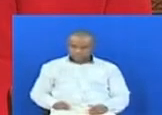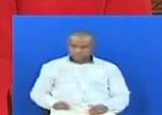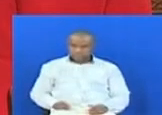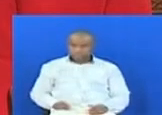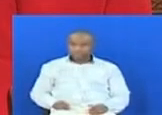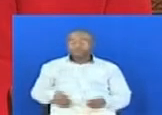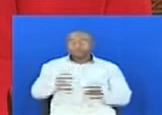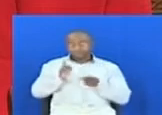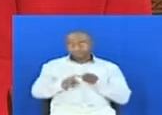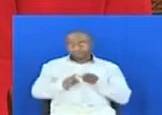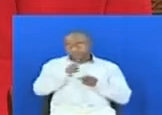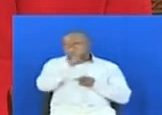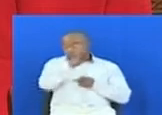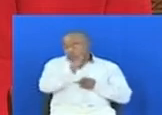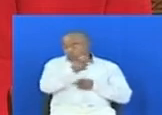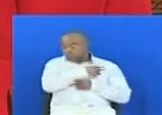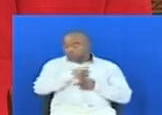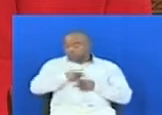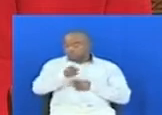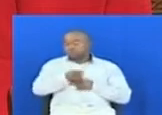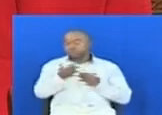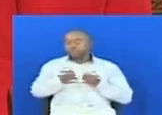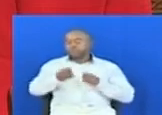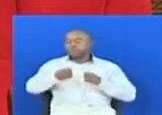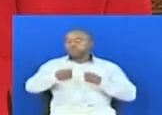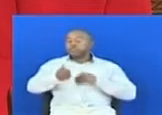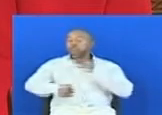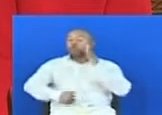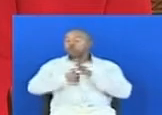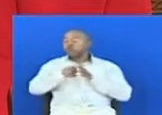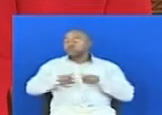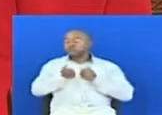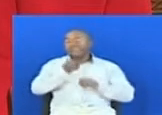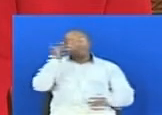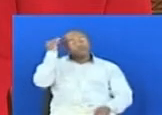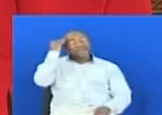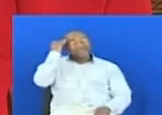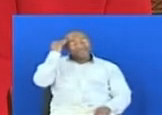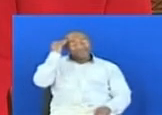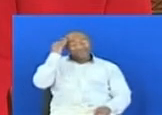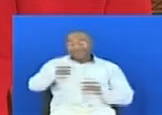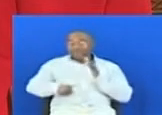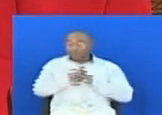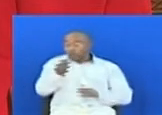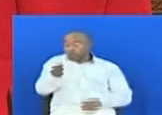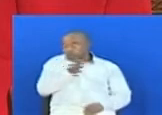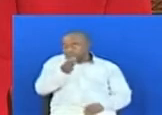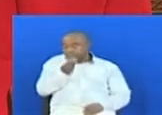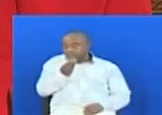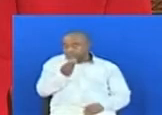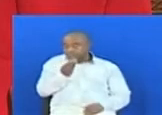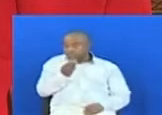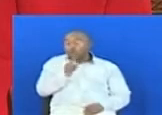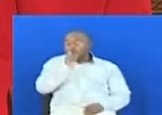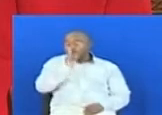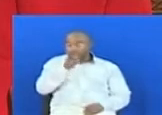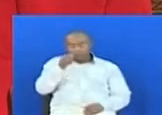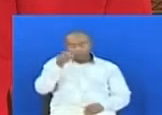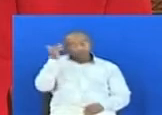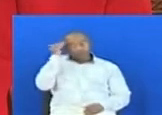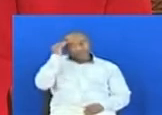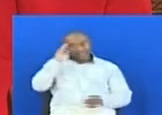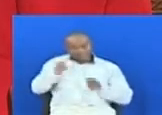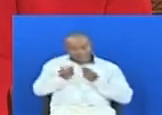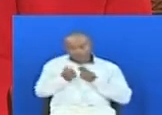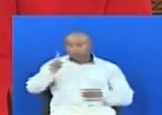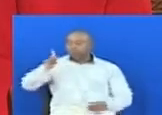leader. Ni kiongozi mwenye karama. Ni viongozi wachache sana wanaoweza kuwa na karama.